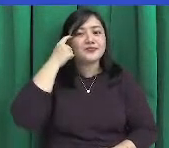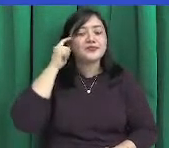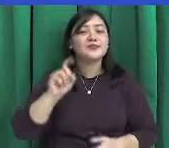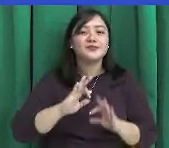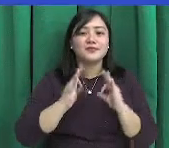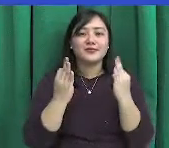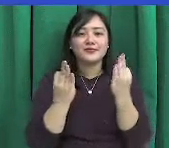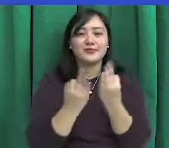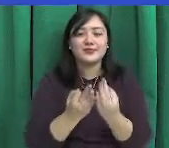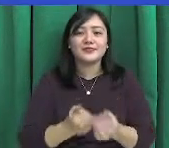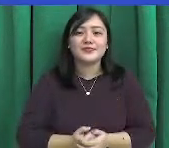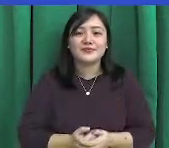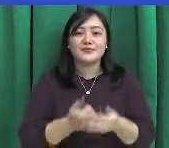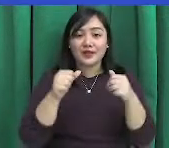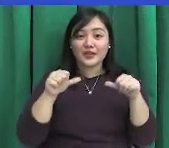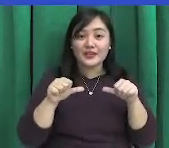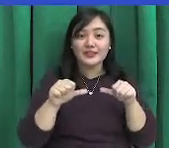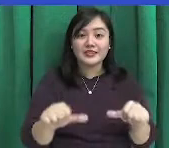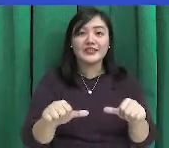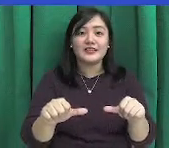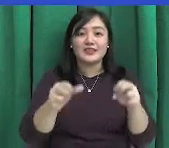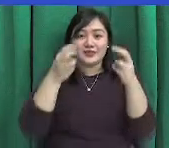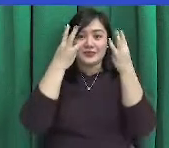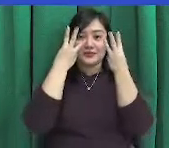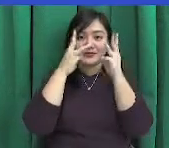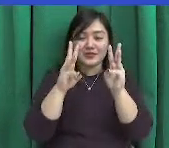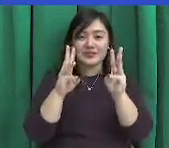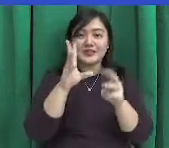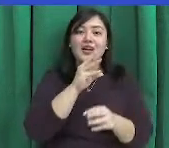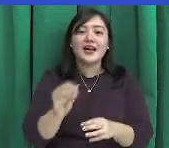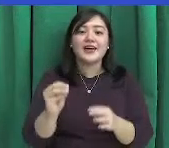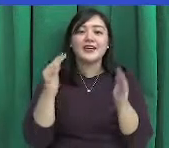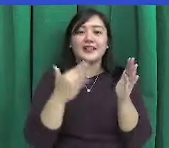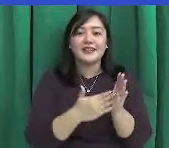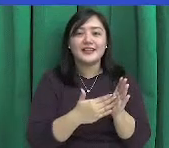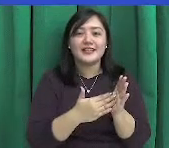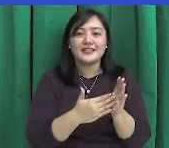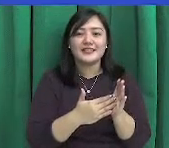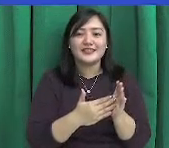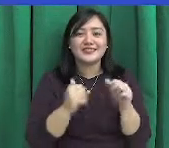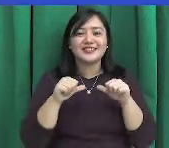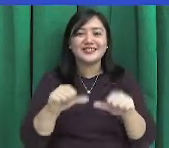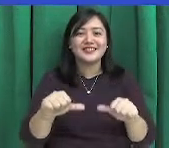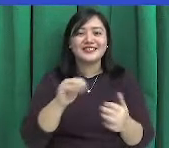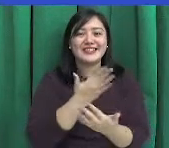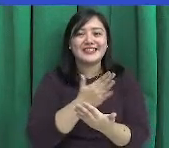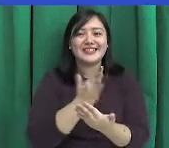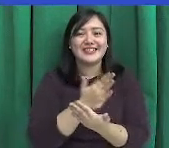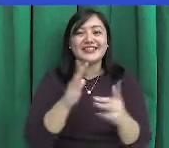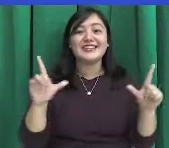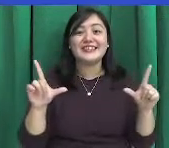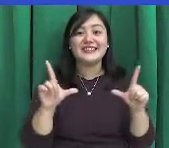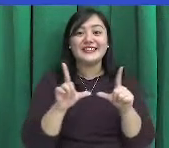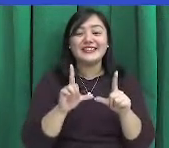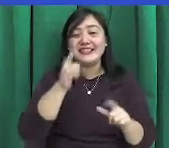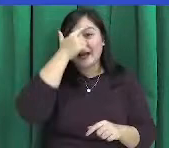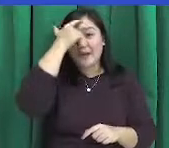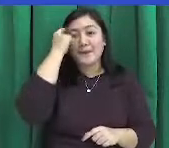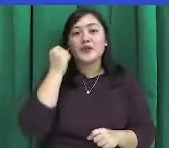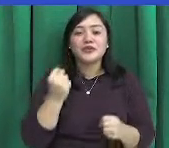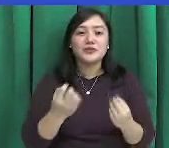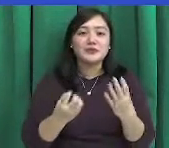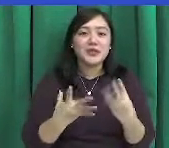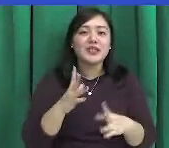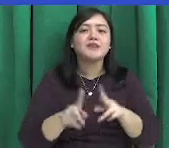Kaya tuloy-tuloy po ang ating pakikinig at muli ipasa natin ang link sapagkat napakarami po mga tao